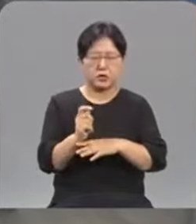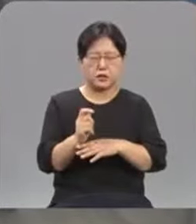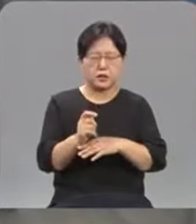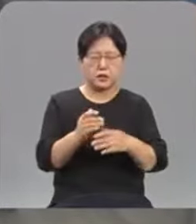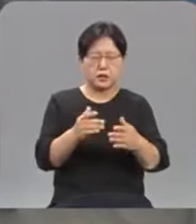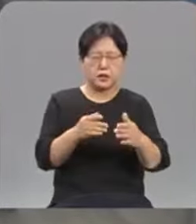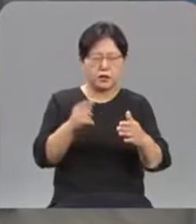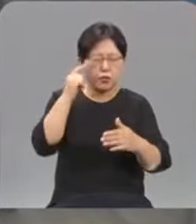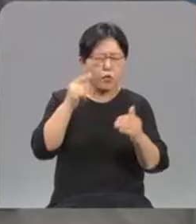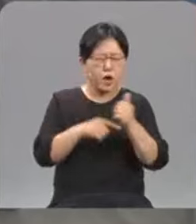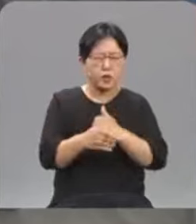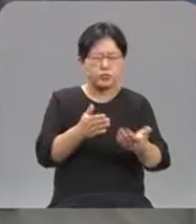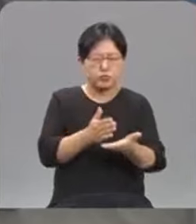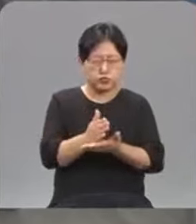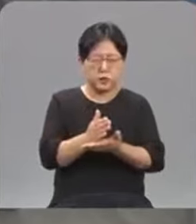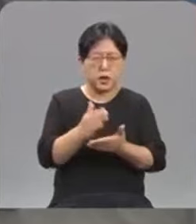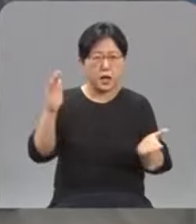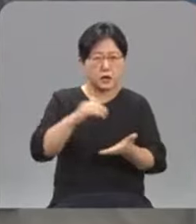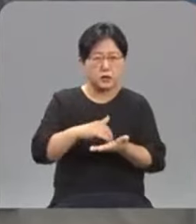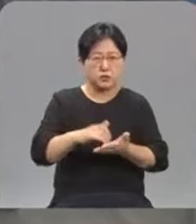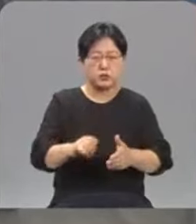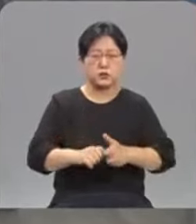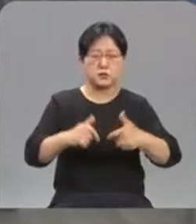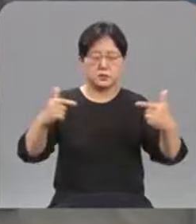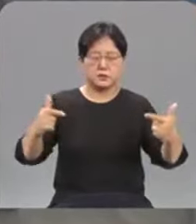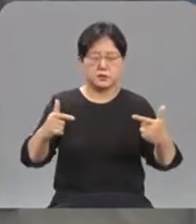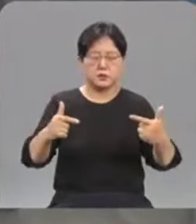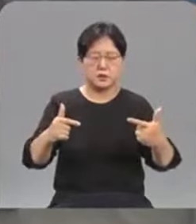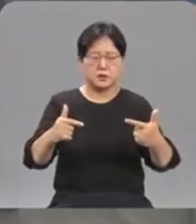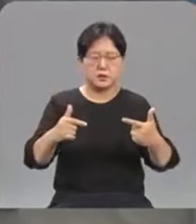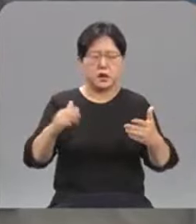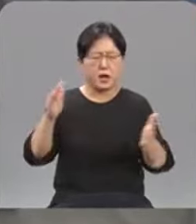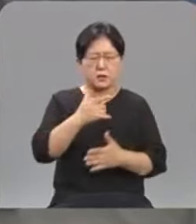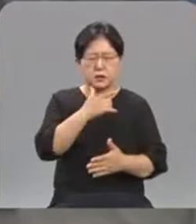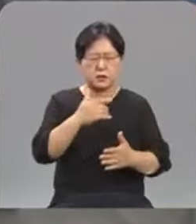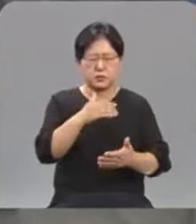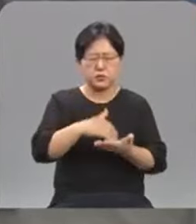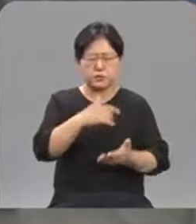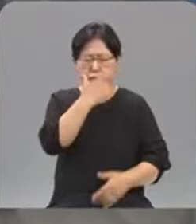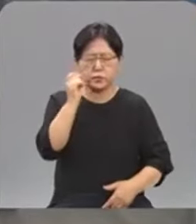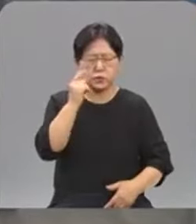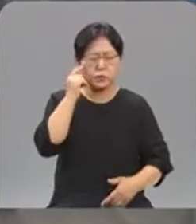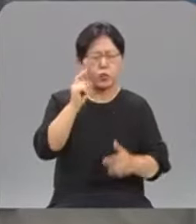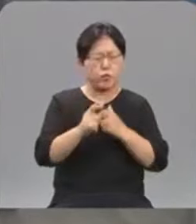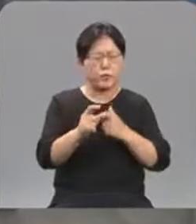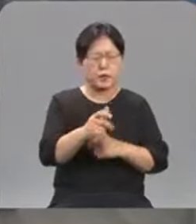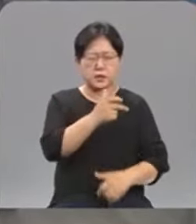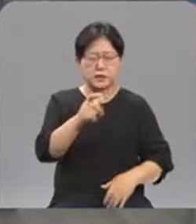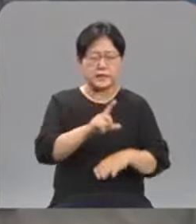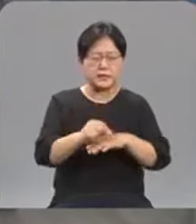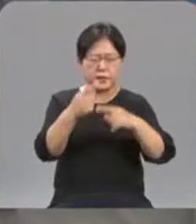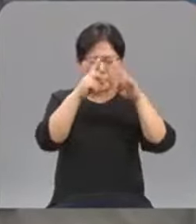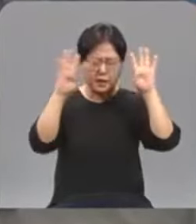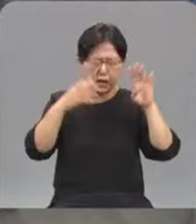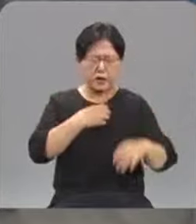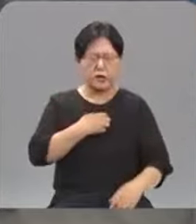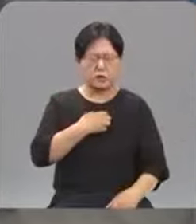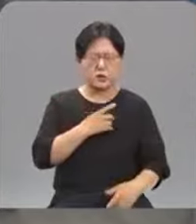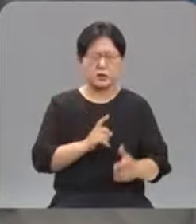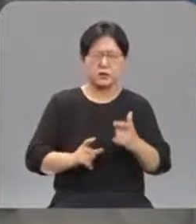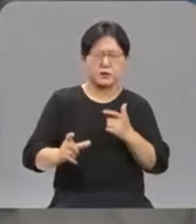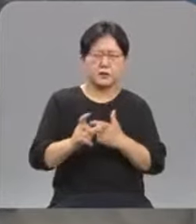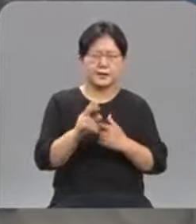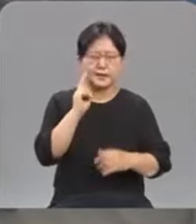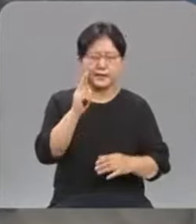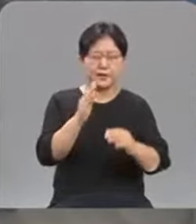이른바 첨단 분야의 학과 정원을 늘렸습니다. 가뜩이나 학생 수의 부족으로 고민이 깊은 지역 대학의 근심이 더욱